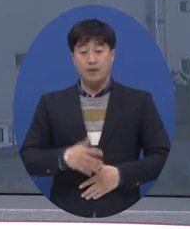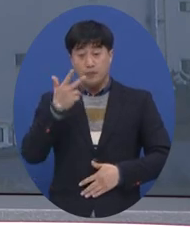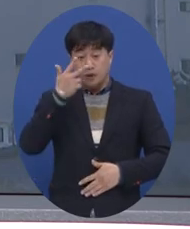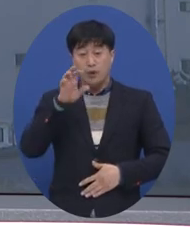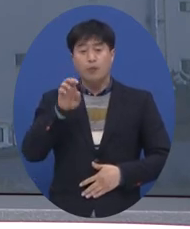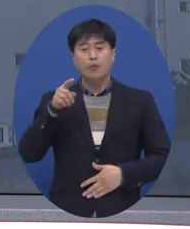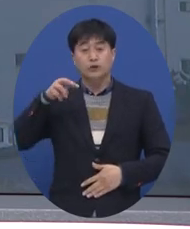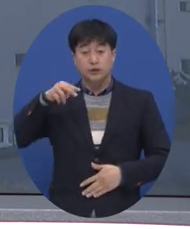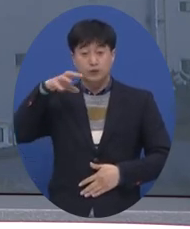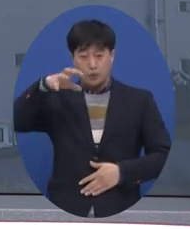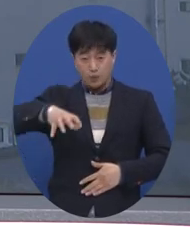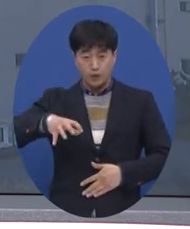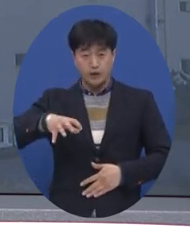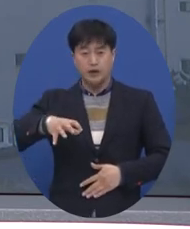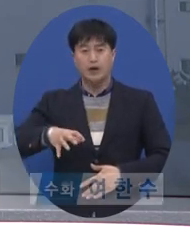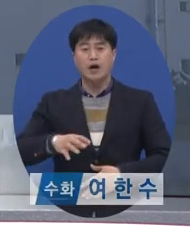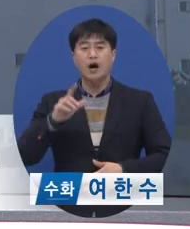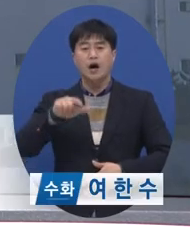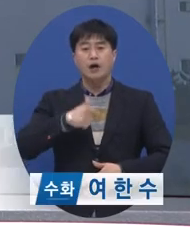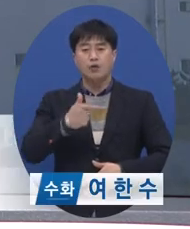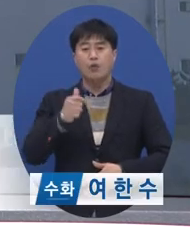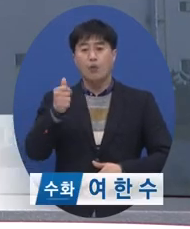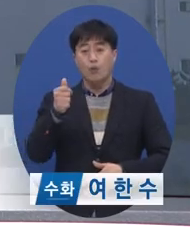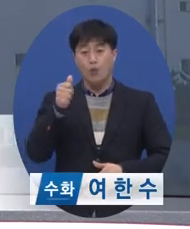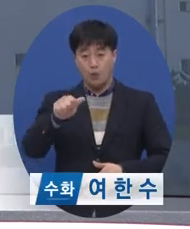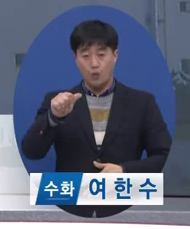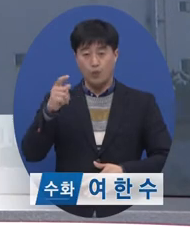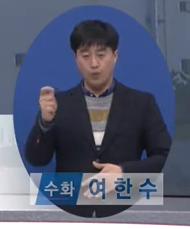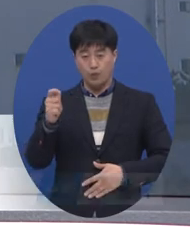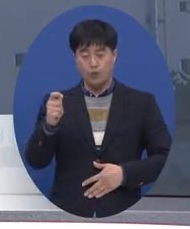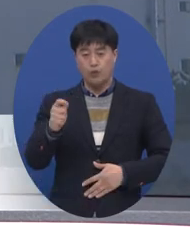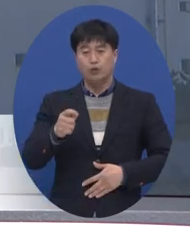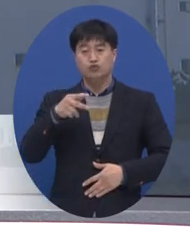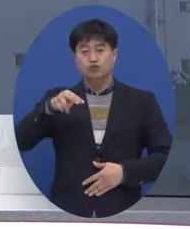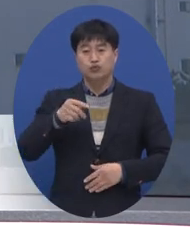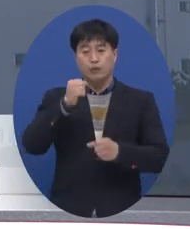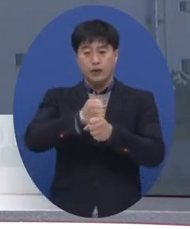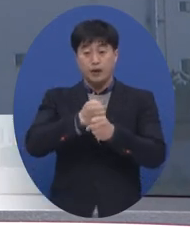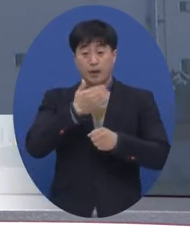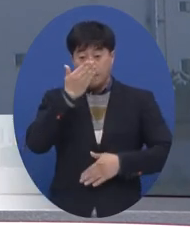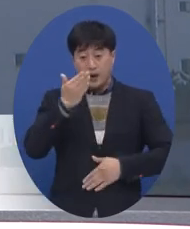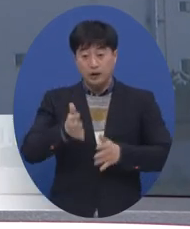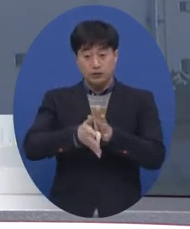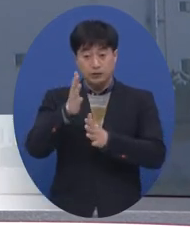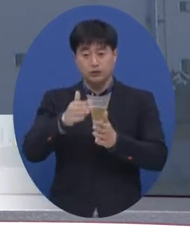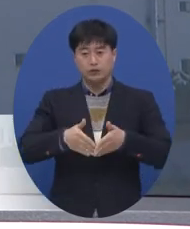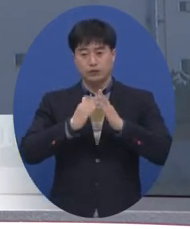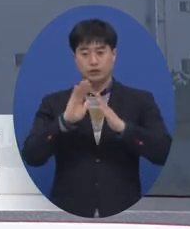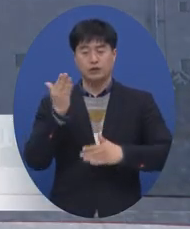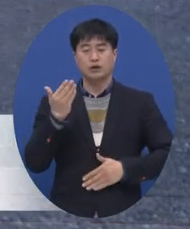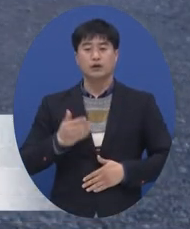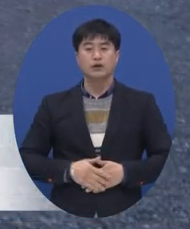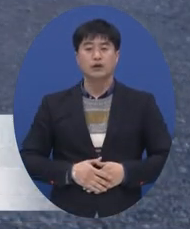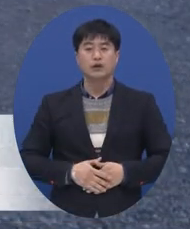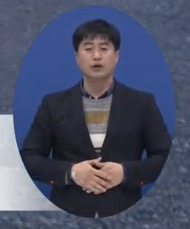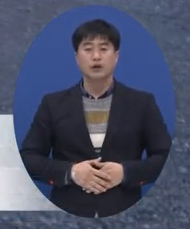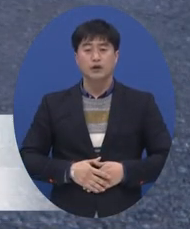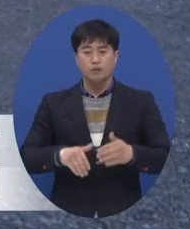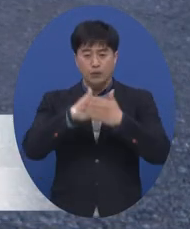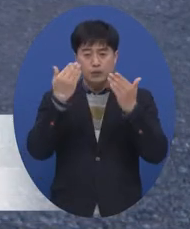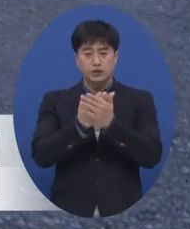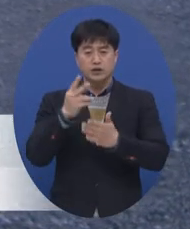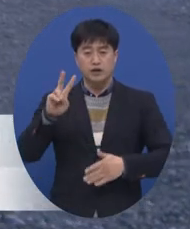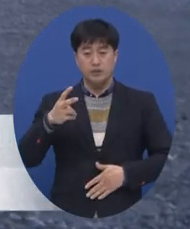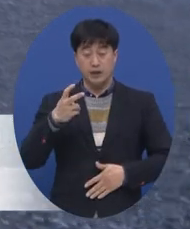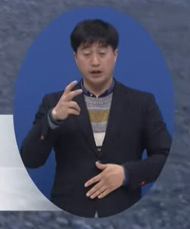평택시 포승읍 원정리 일원에 하루 5톤가량의 수소를 생산 공급할 수 있는 수소 생산 시설이 건립됩니다. 총